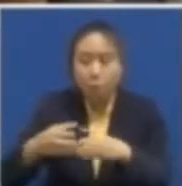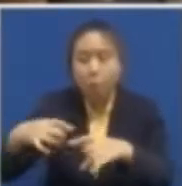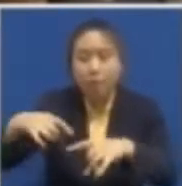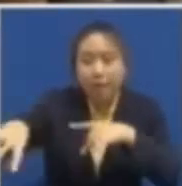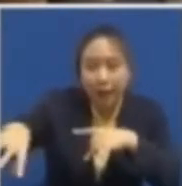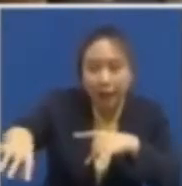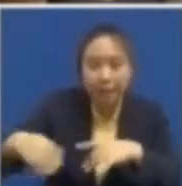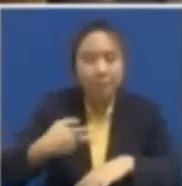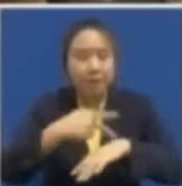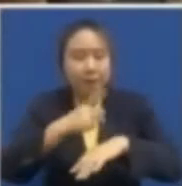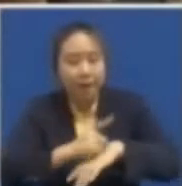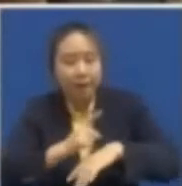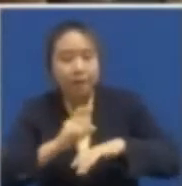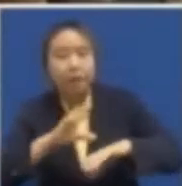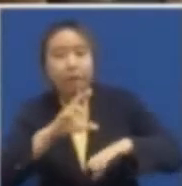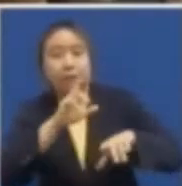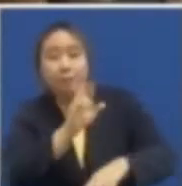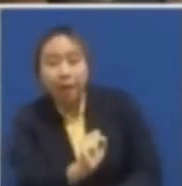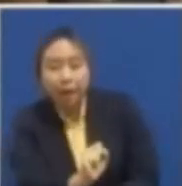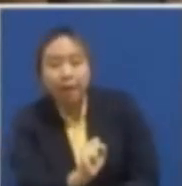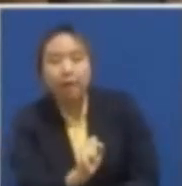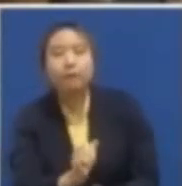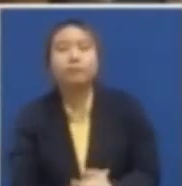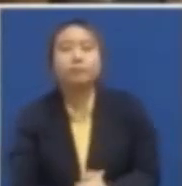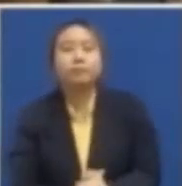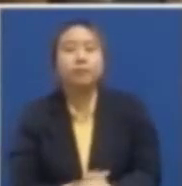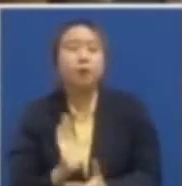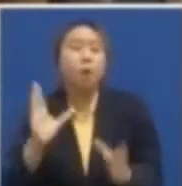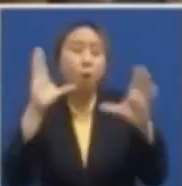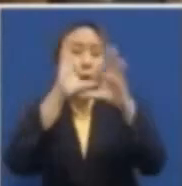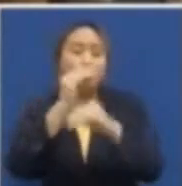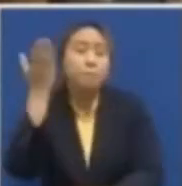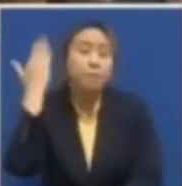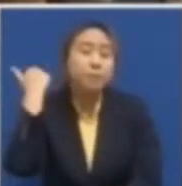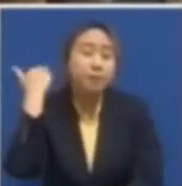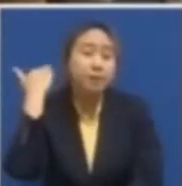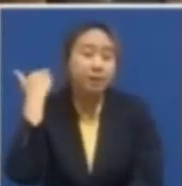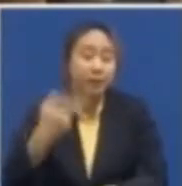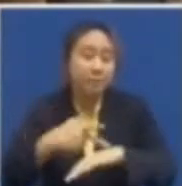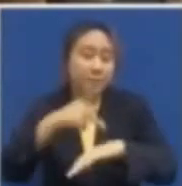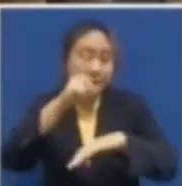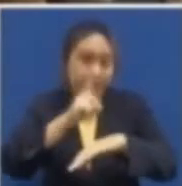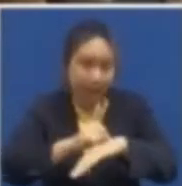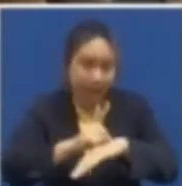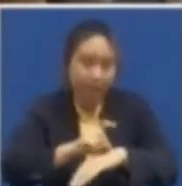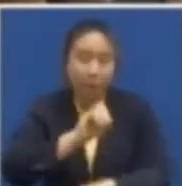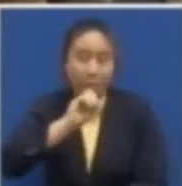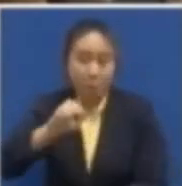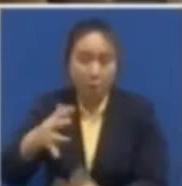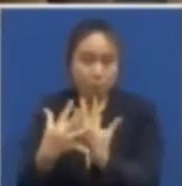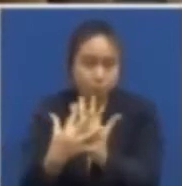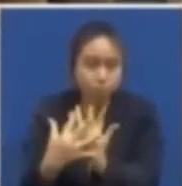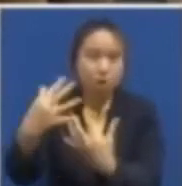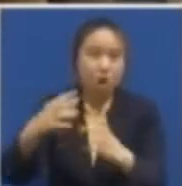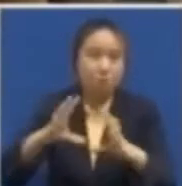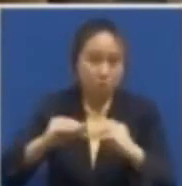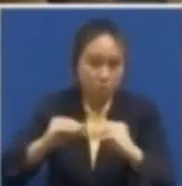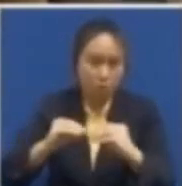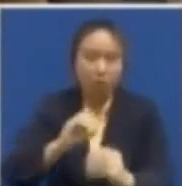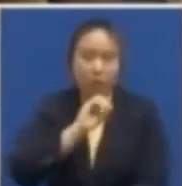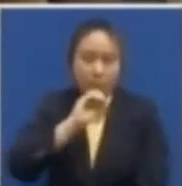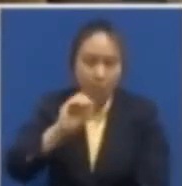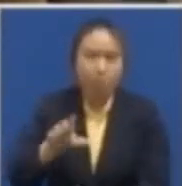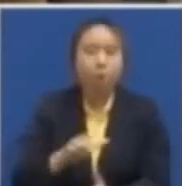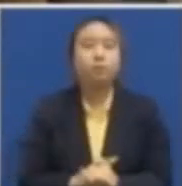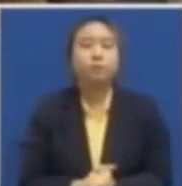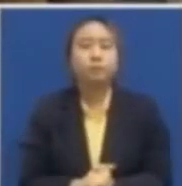ปฝ่ายรัฐบาลโดยเฉพาะเหตุการณ์เมื่อคืนนี้ท่านประธานได้กราบเรียนต่อที่ประชุมแห่งนี้ว่า